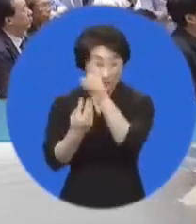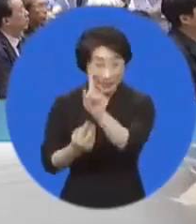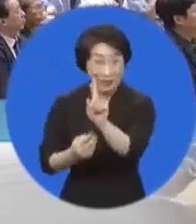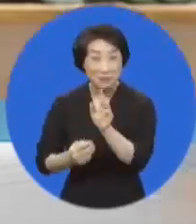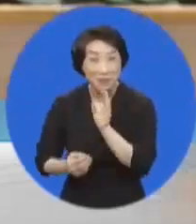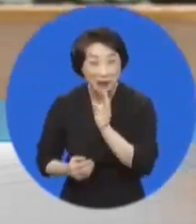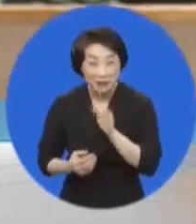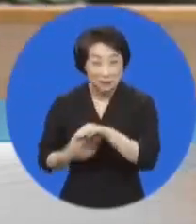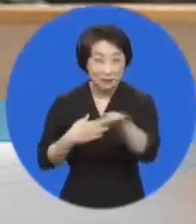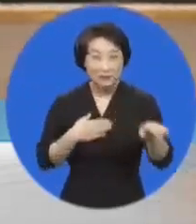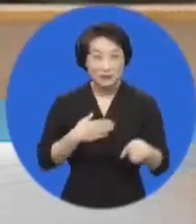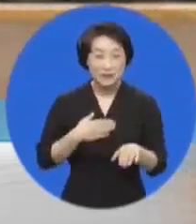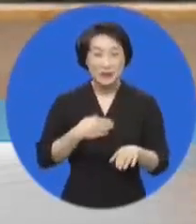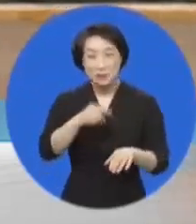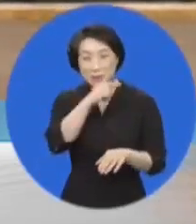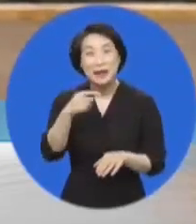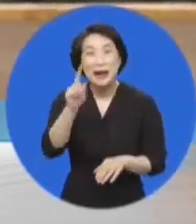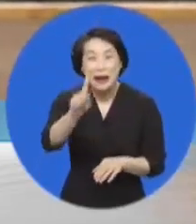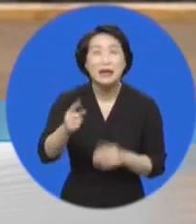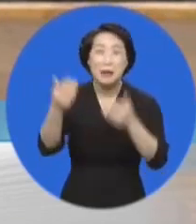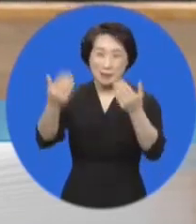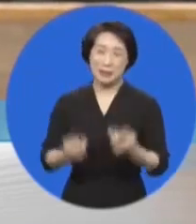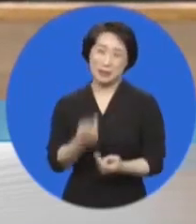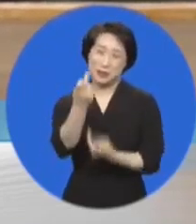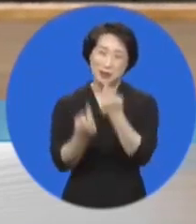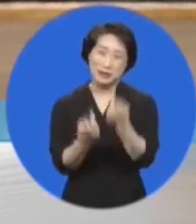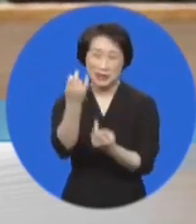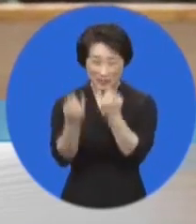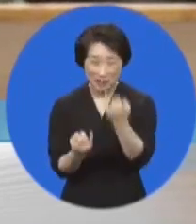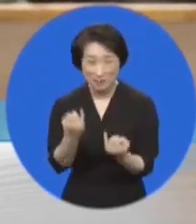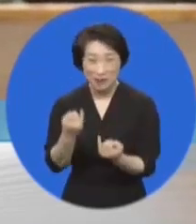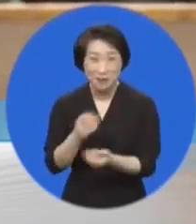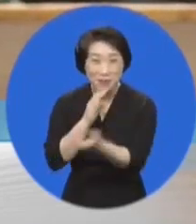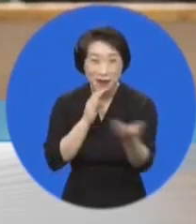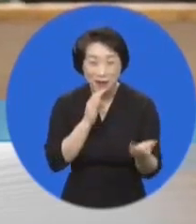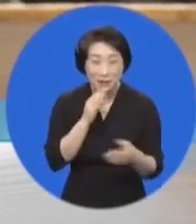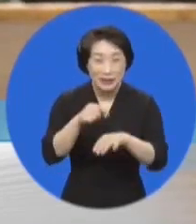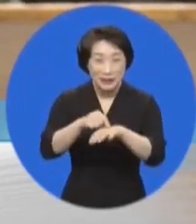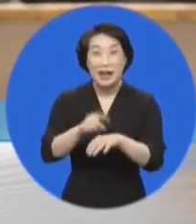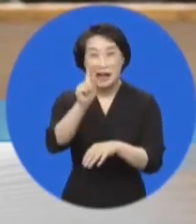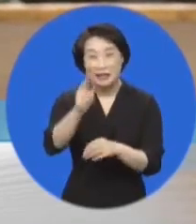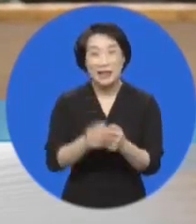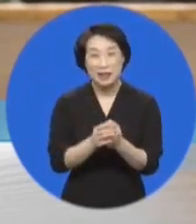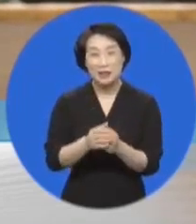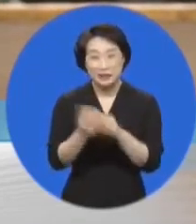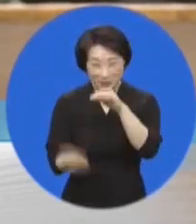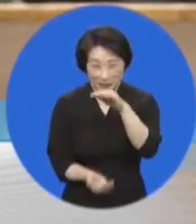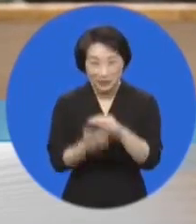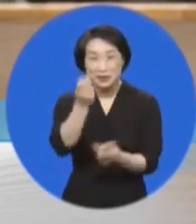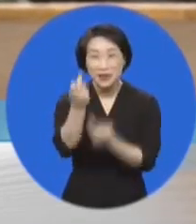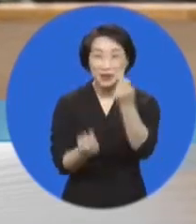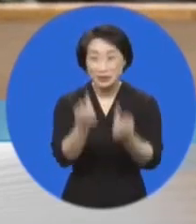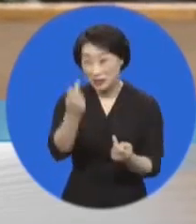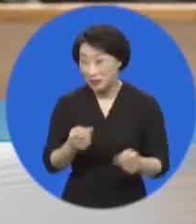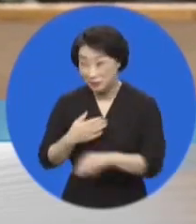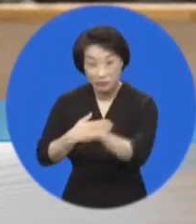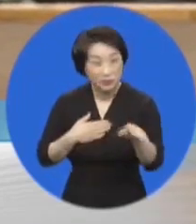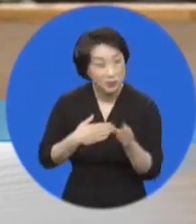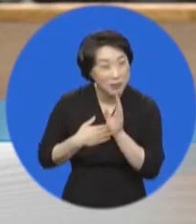우리는 한 피 받은 형제. 한 살로 이루어진 형제. 한 형제로,